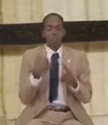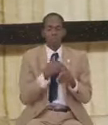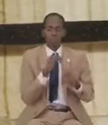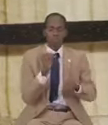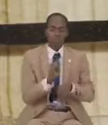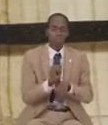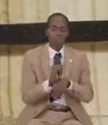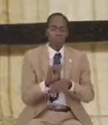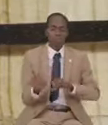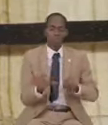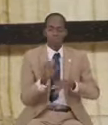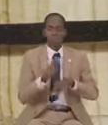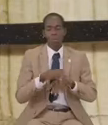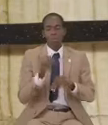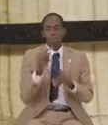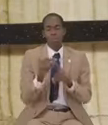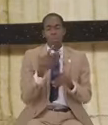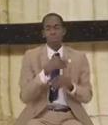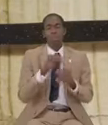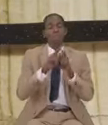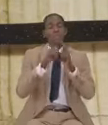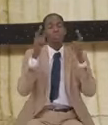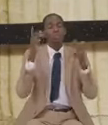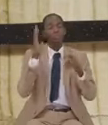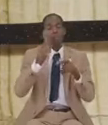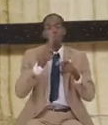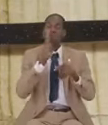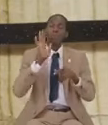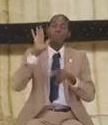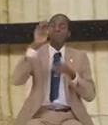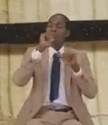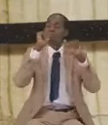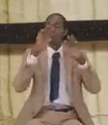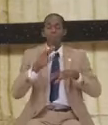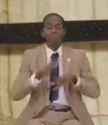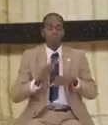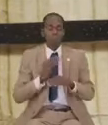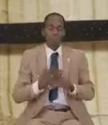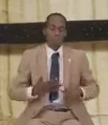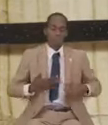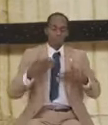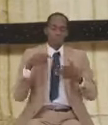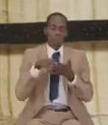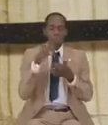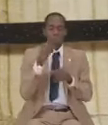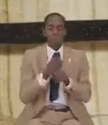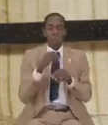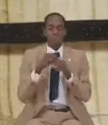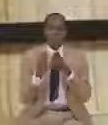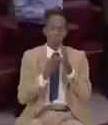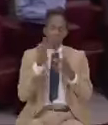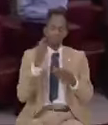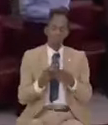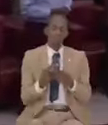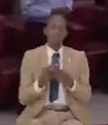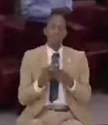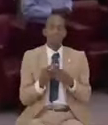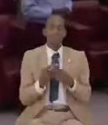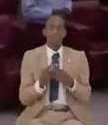selon la parole et grande surront te bénissions dans notre vie cette année si au nom de Jésus-Christ